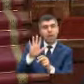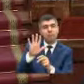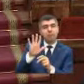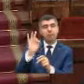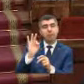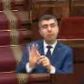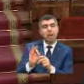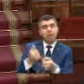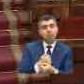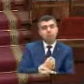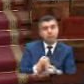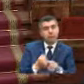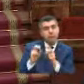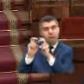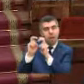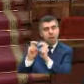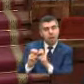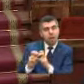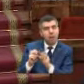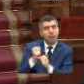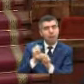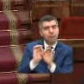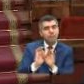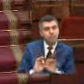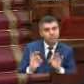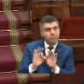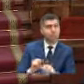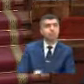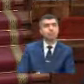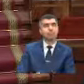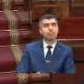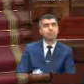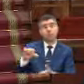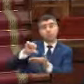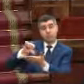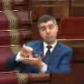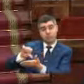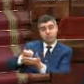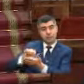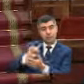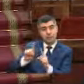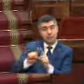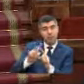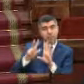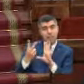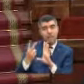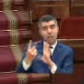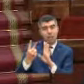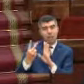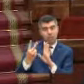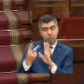بالنسبه يعني المراكز الجهويه الاستثمار مازال خص هذاك النصوص التنظيميه وبغيناها في اقرب وقت